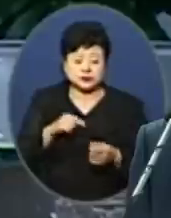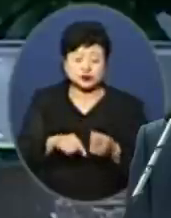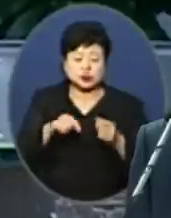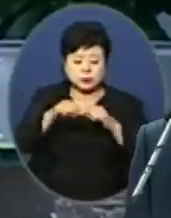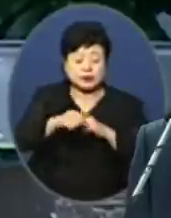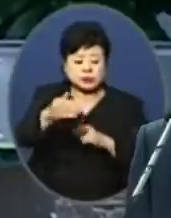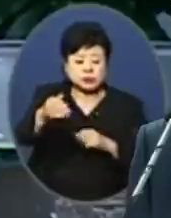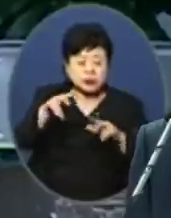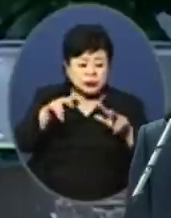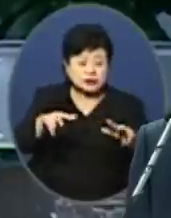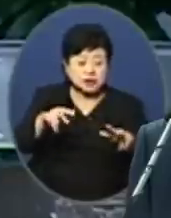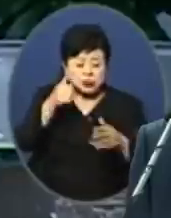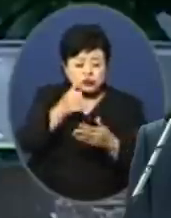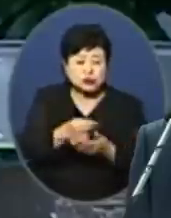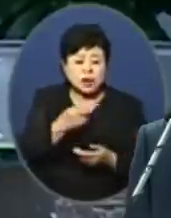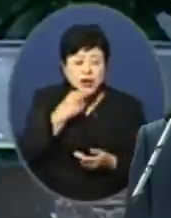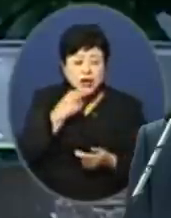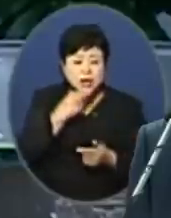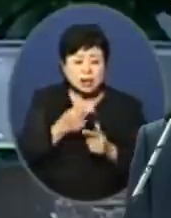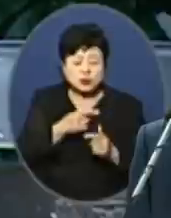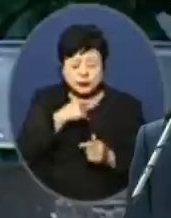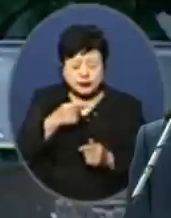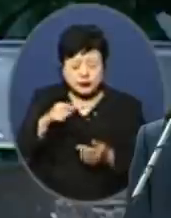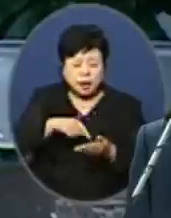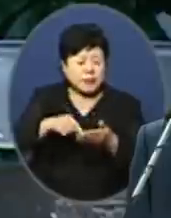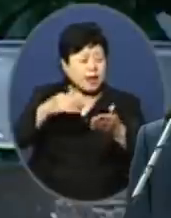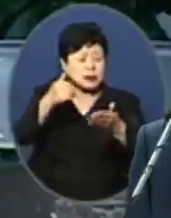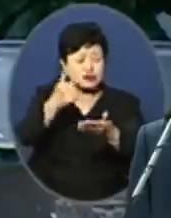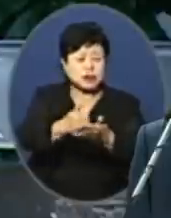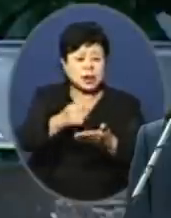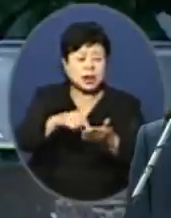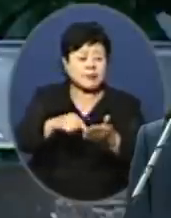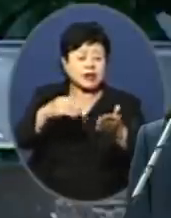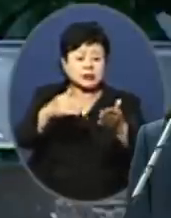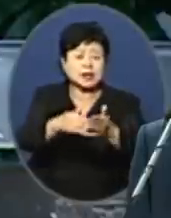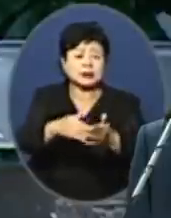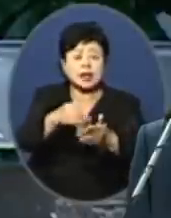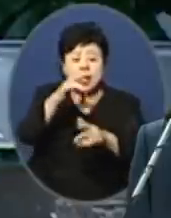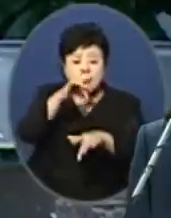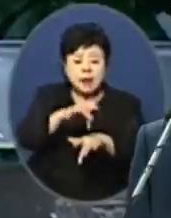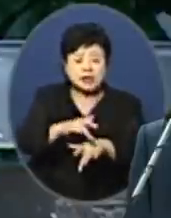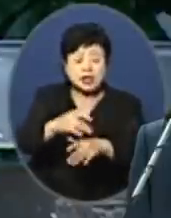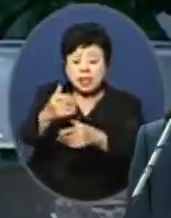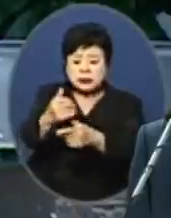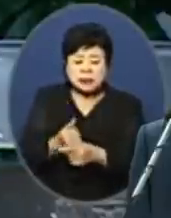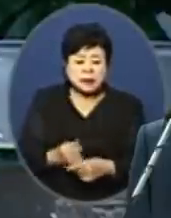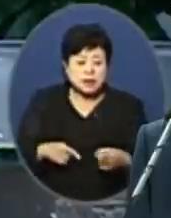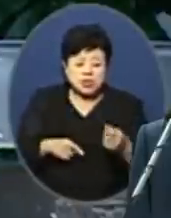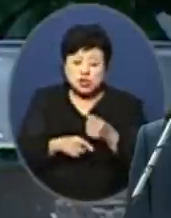멸망시키는데 이제는 예수님의 피로 죄를 다 청산해버리기 때문에 마귀가 우리를 붙잡을 건덕지가